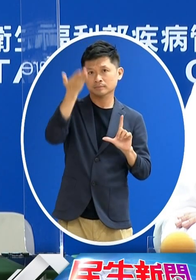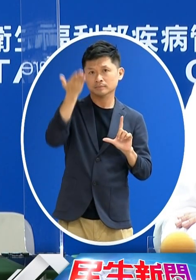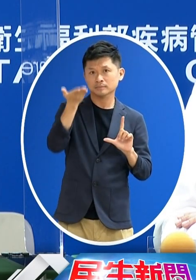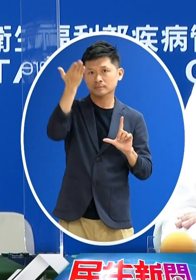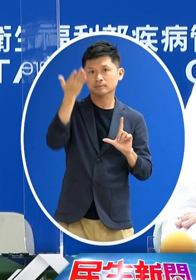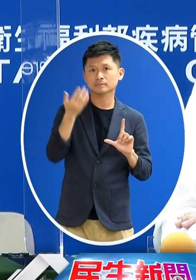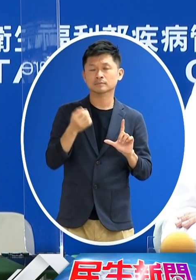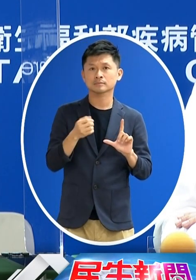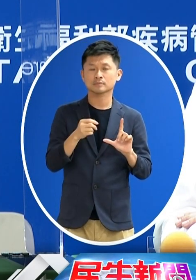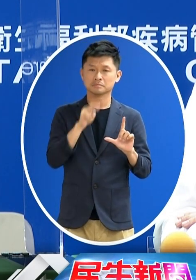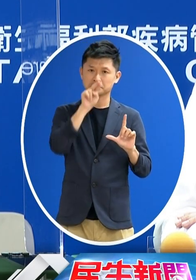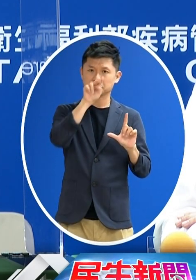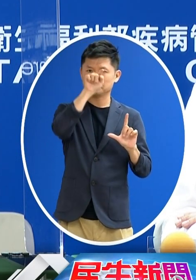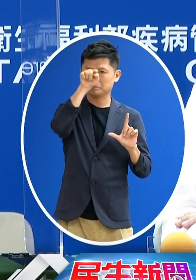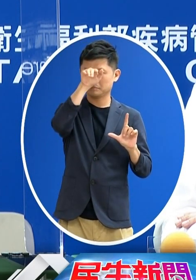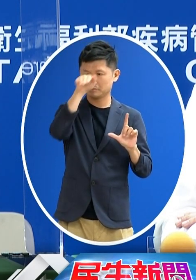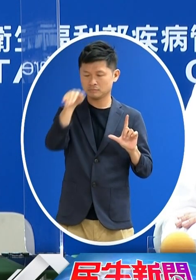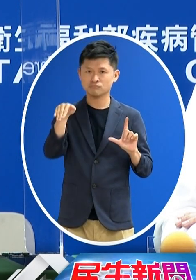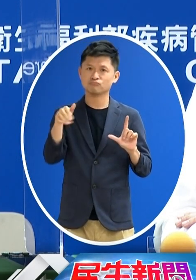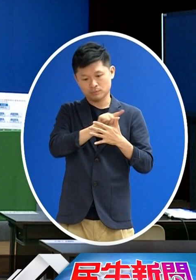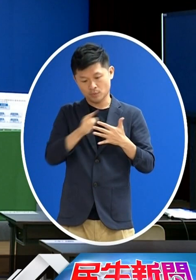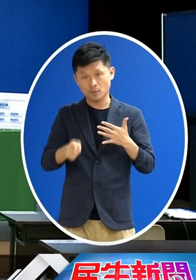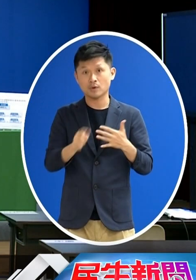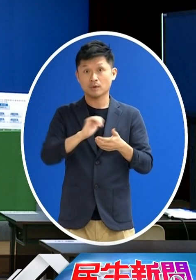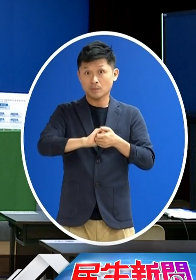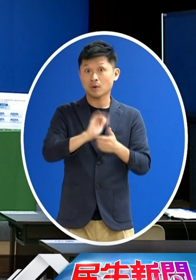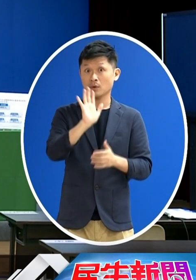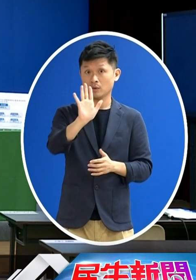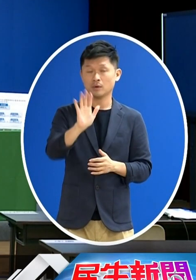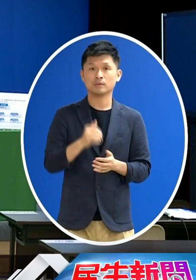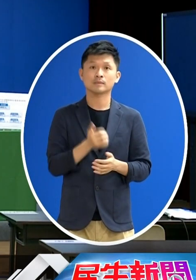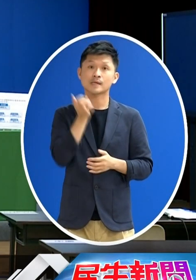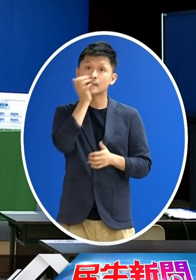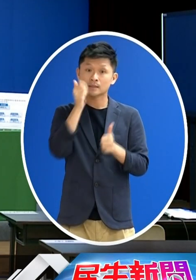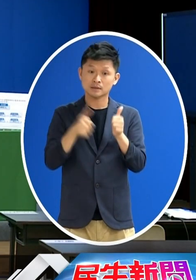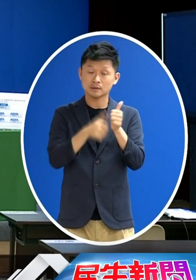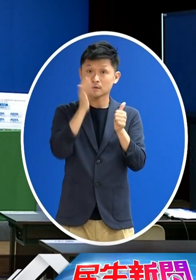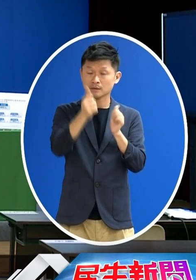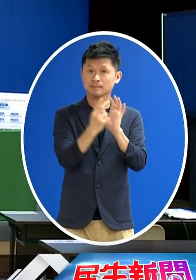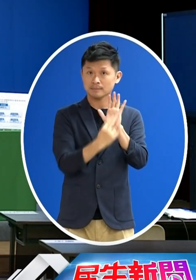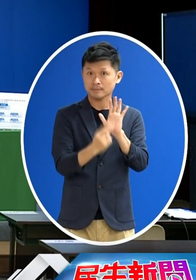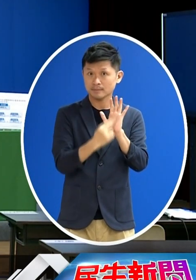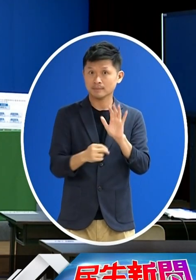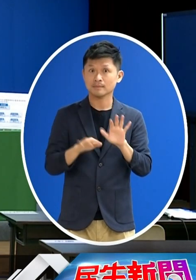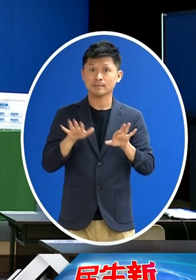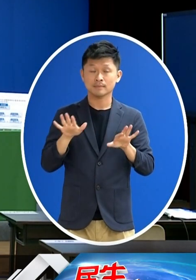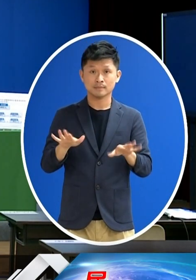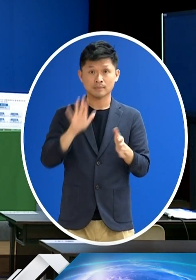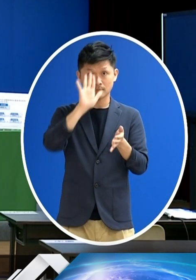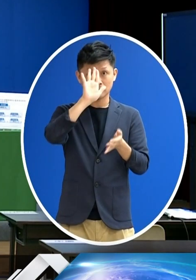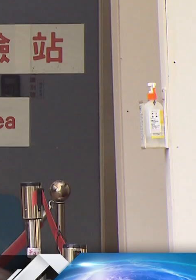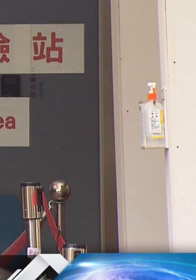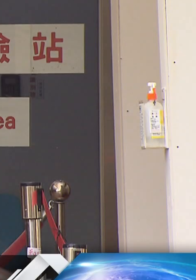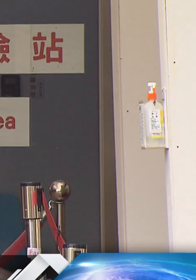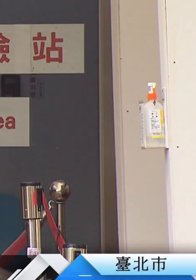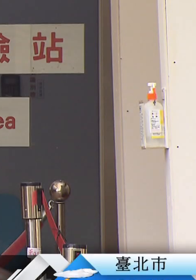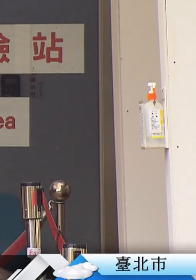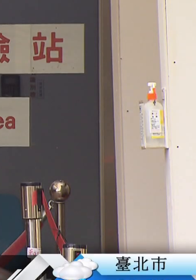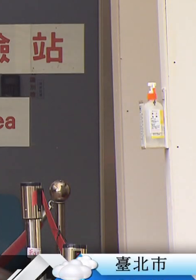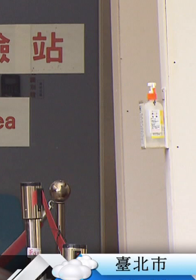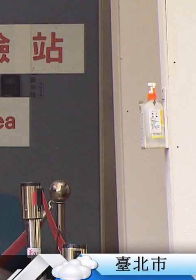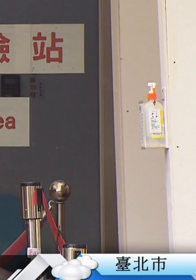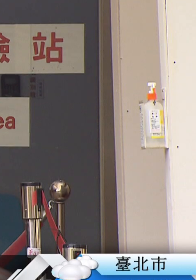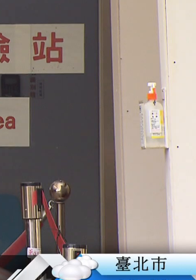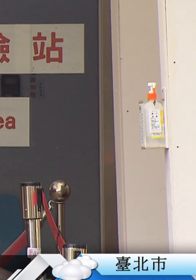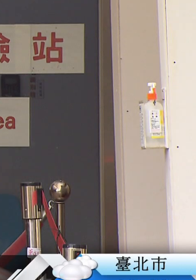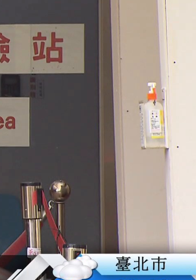它有往下的一个趋势。 上个星期五语重心长地说确诊人数还看不到下降的趋势，才经